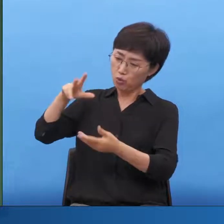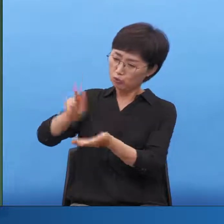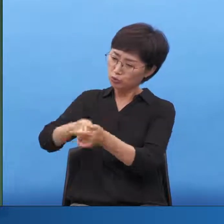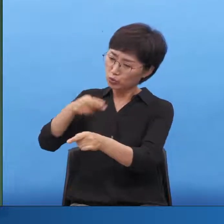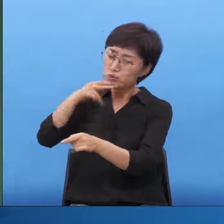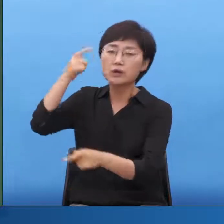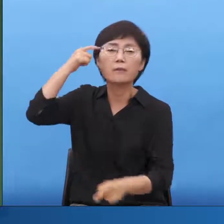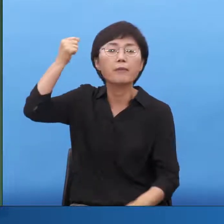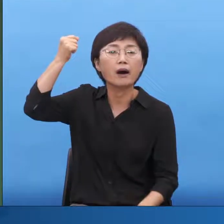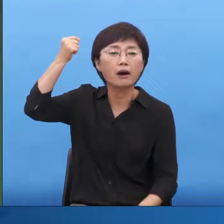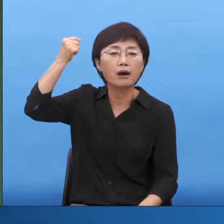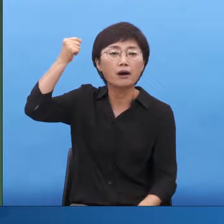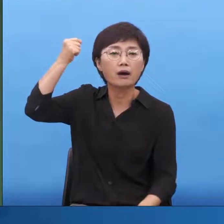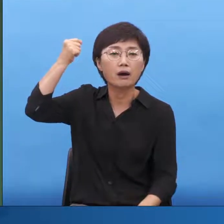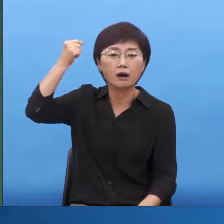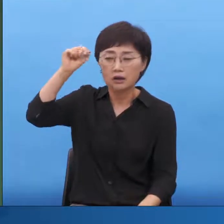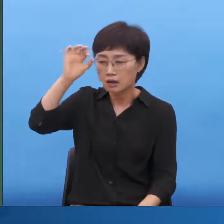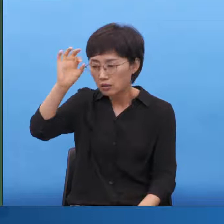어려움 당해요.